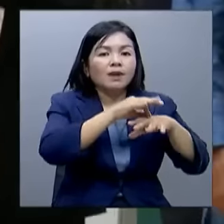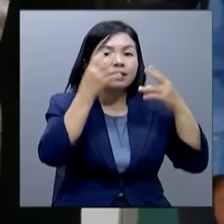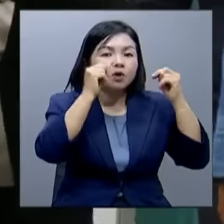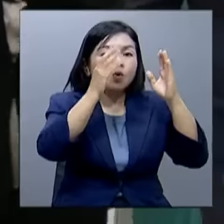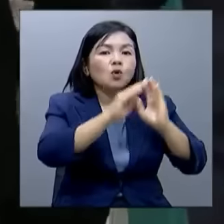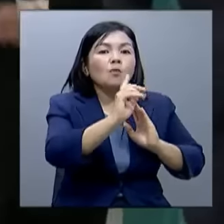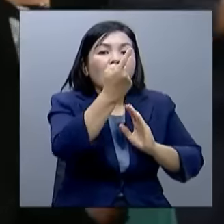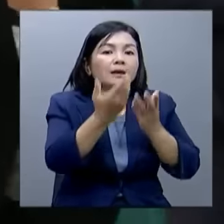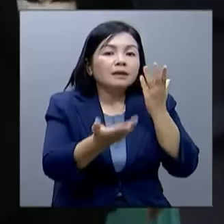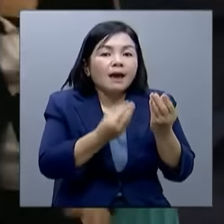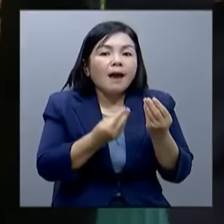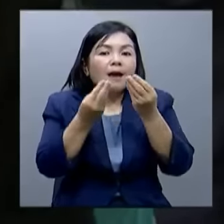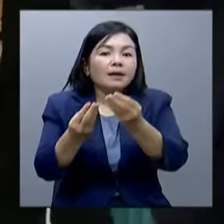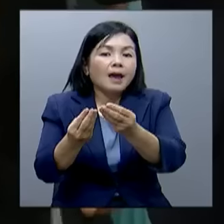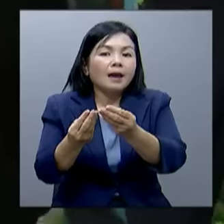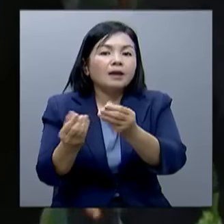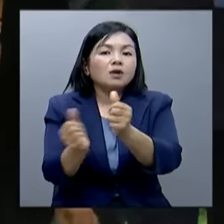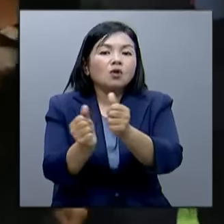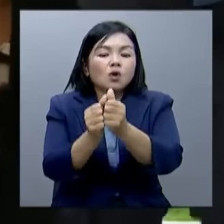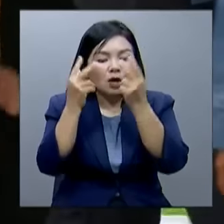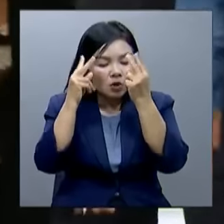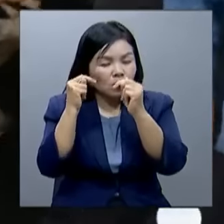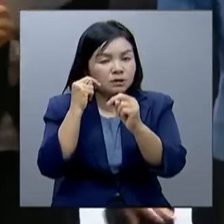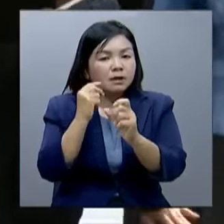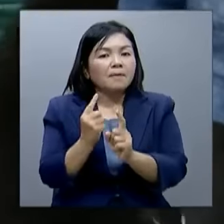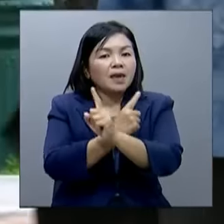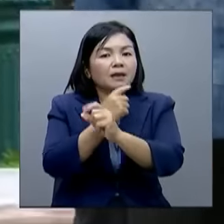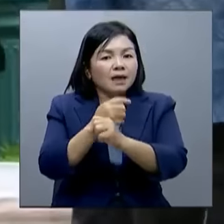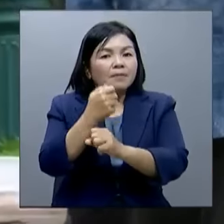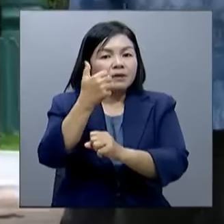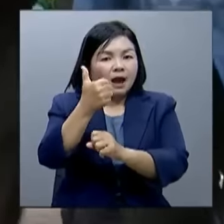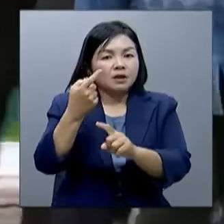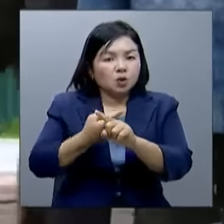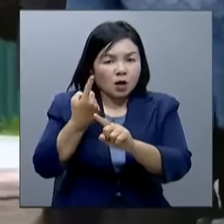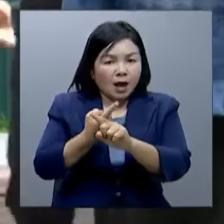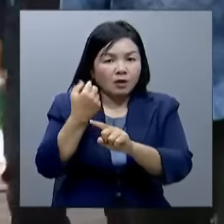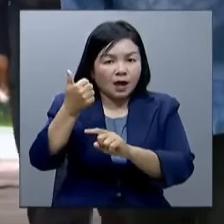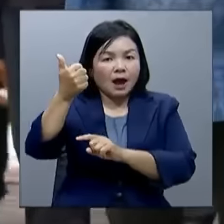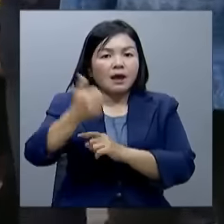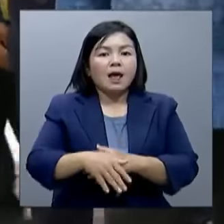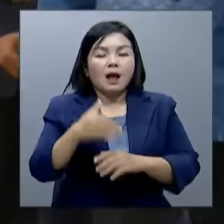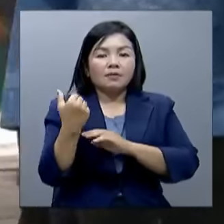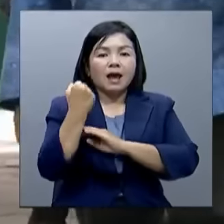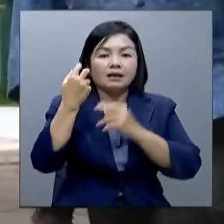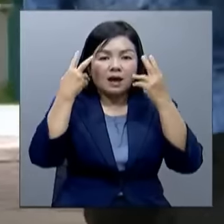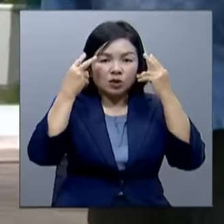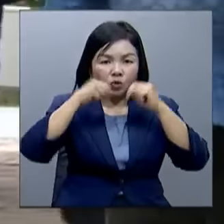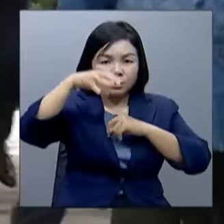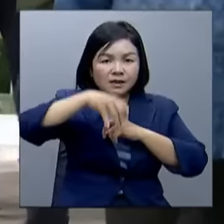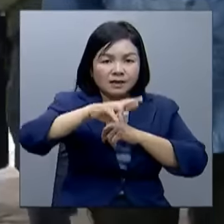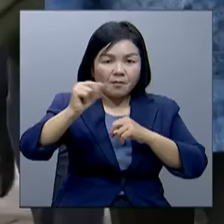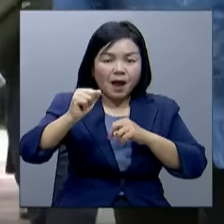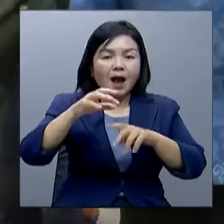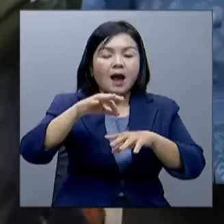ายให้รองนายกรัฐมนตรีตามลำดับนะคะโดยอำนาจของรักษาการนายกยังสามารถสั่งยุบสภาได้ระหว่างรักษาการเ